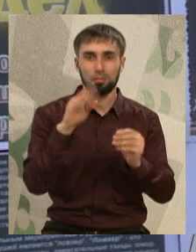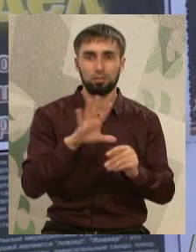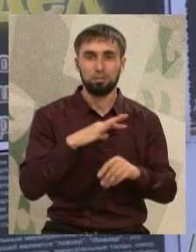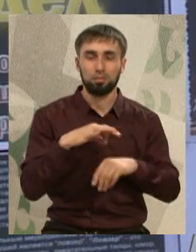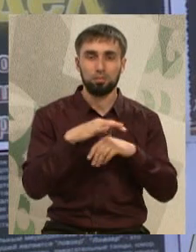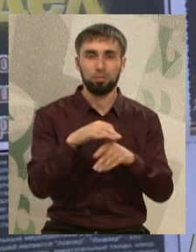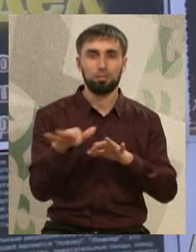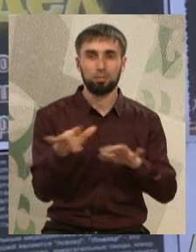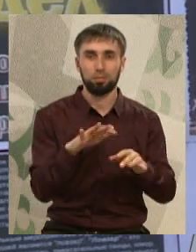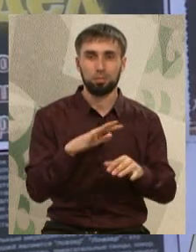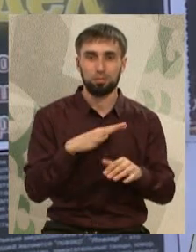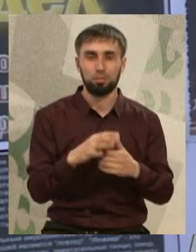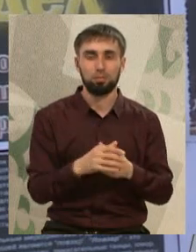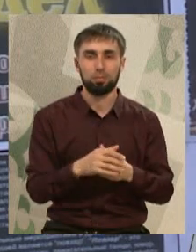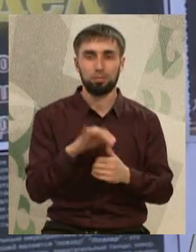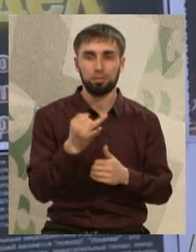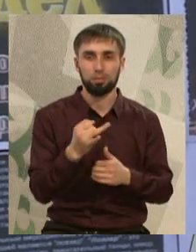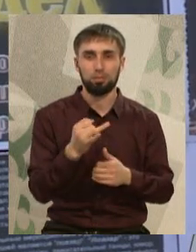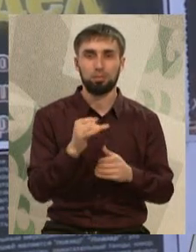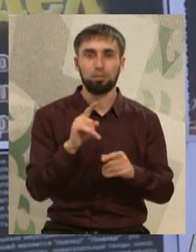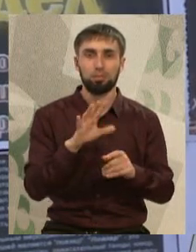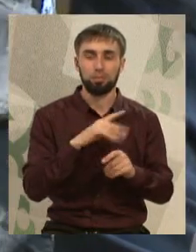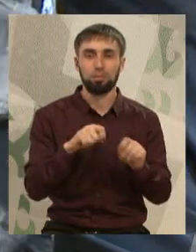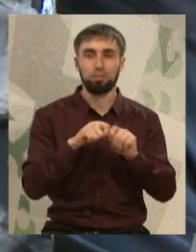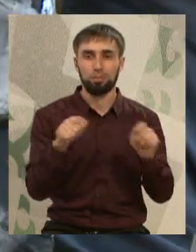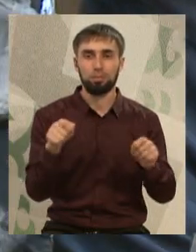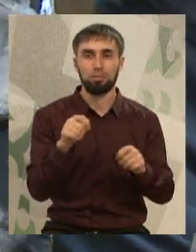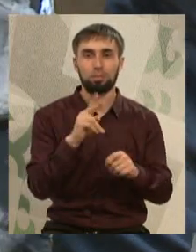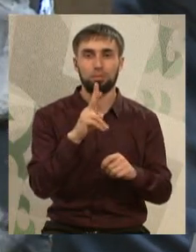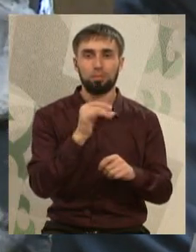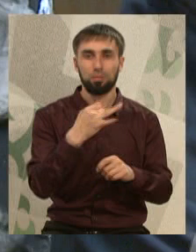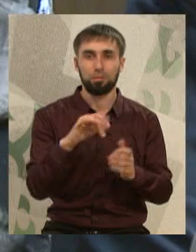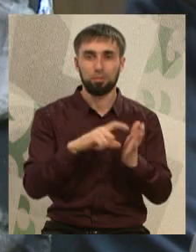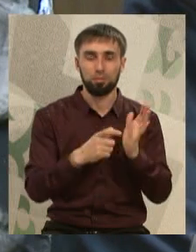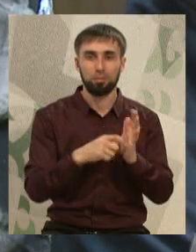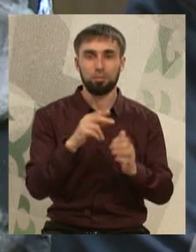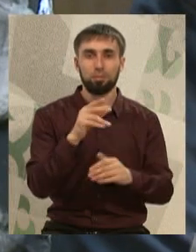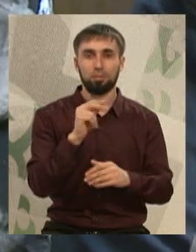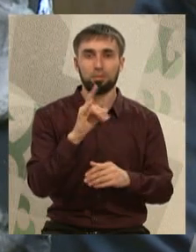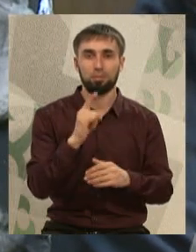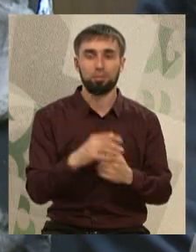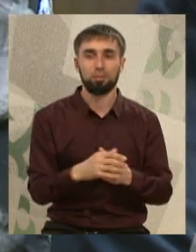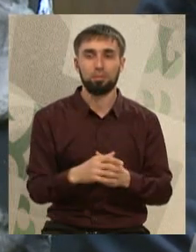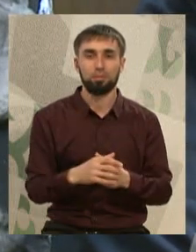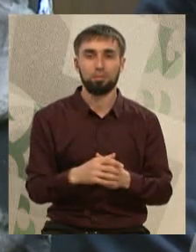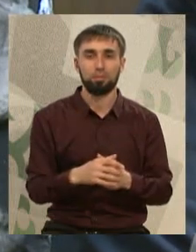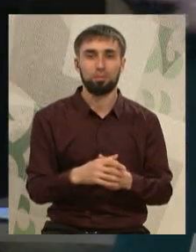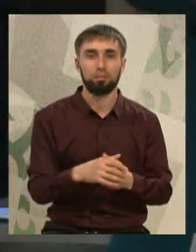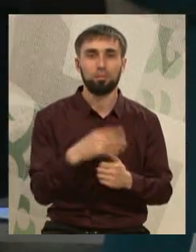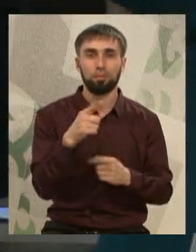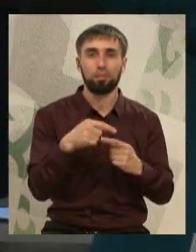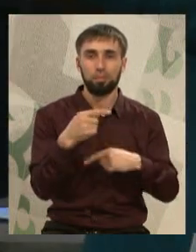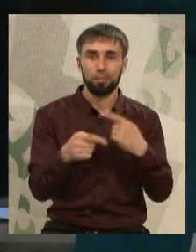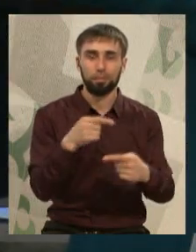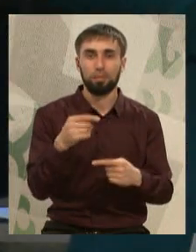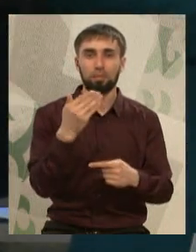проводили мероприятия и проводили открытые классные часы. Традиции как монолит этноса и культурного наследия определенного